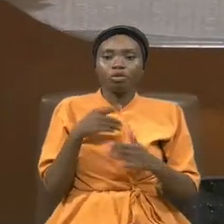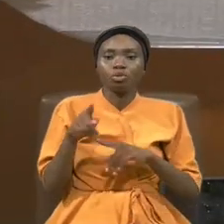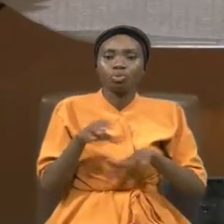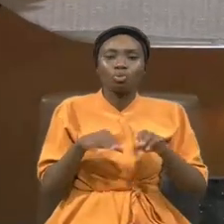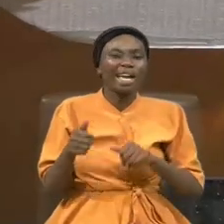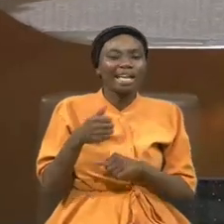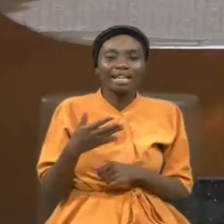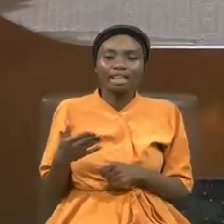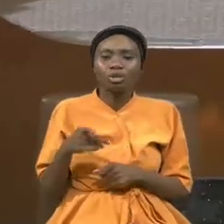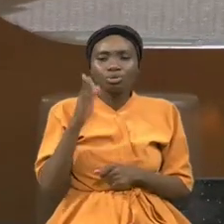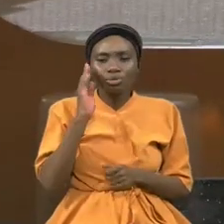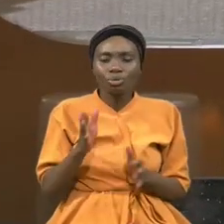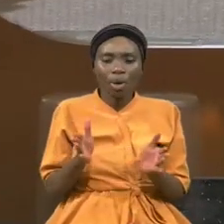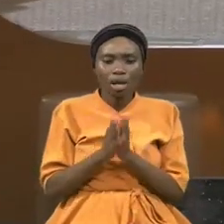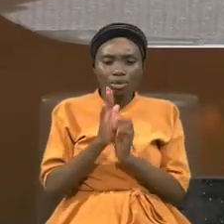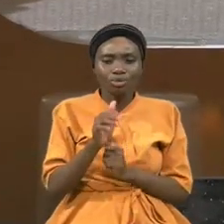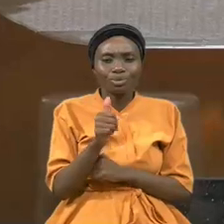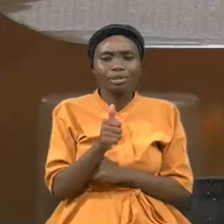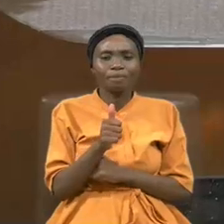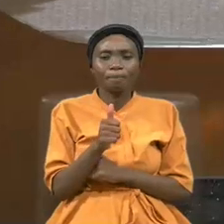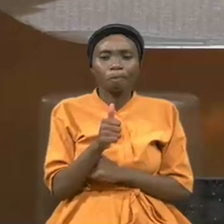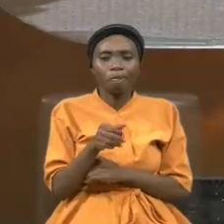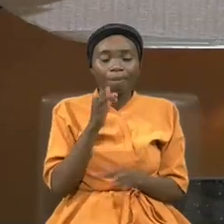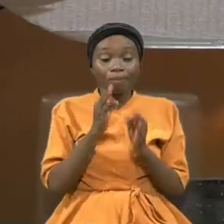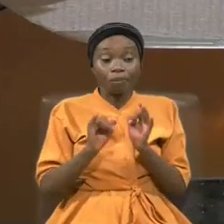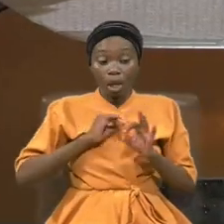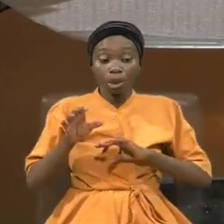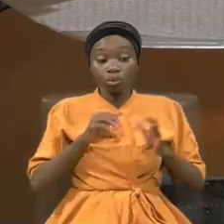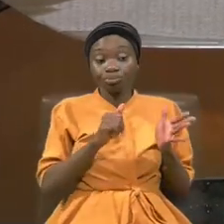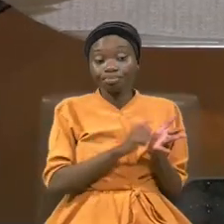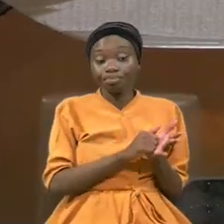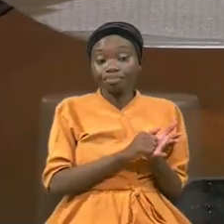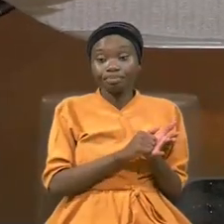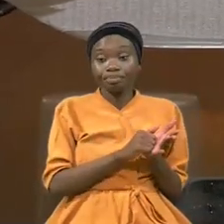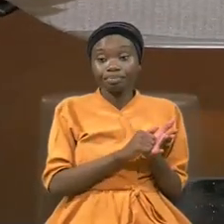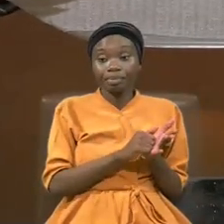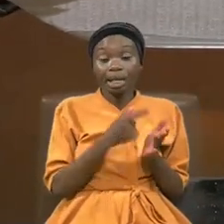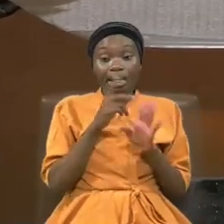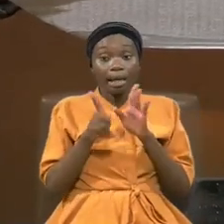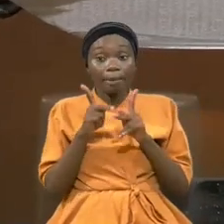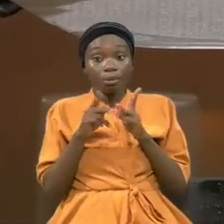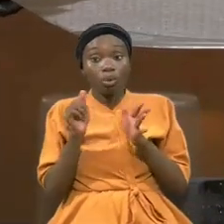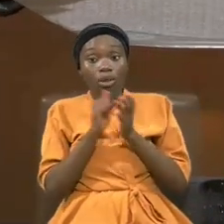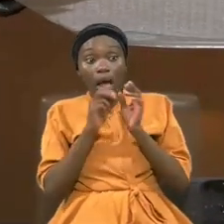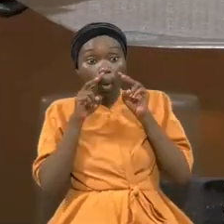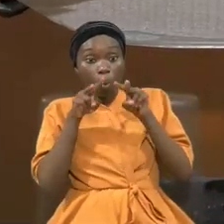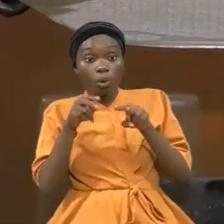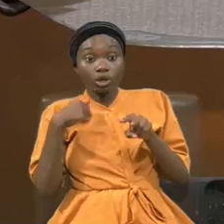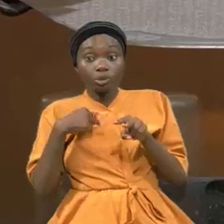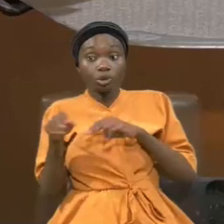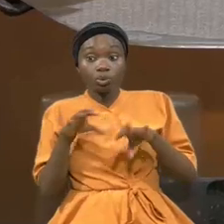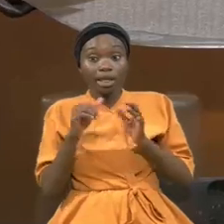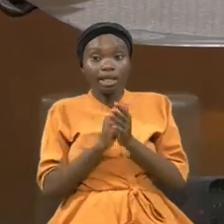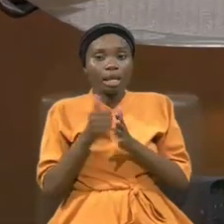Avant de faire quelque chose, vous devez vous poser la question, si je fais cela-là, les gens qui me